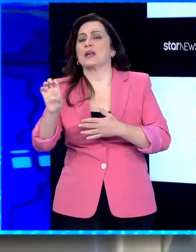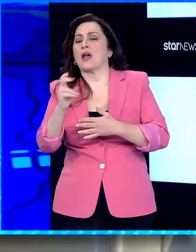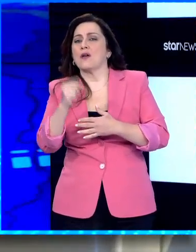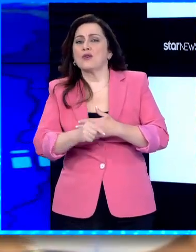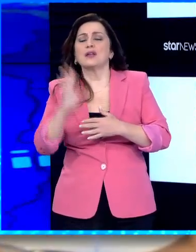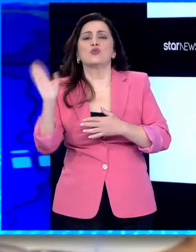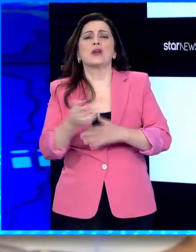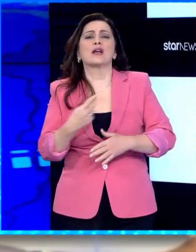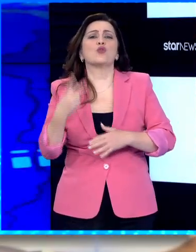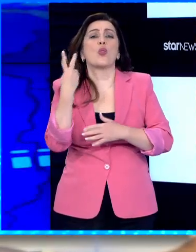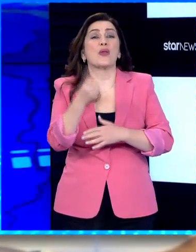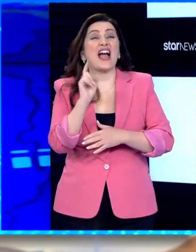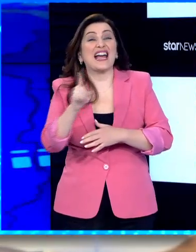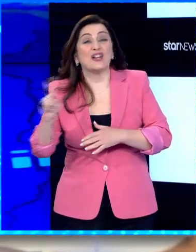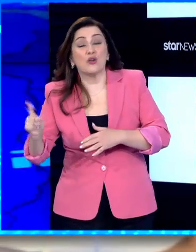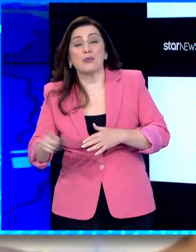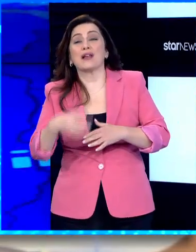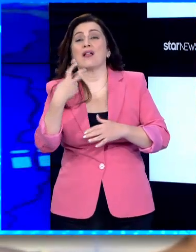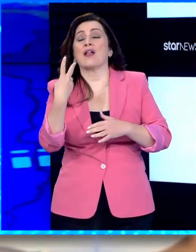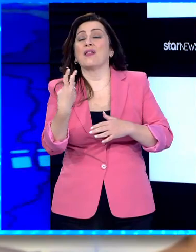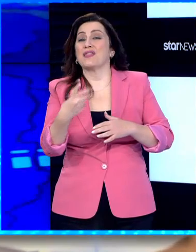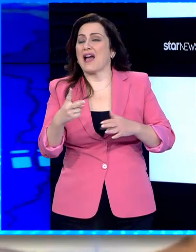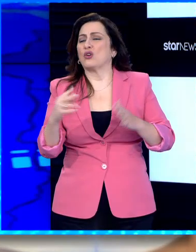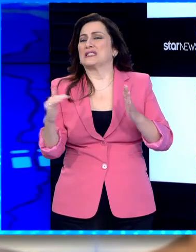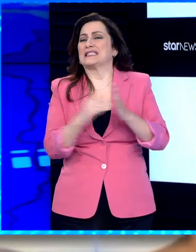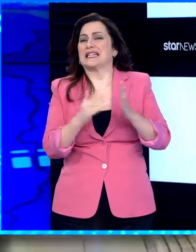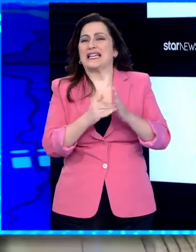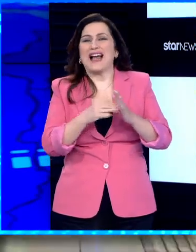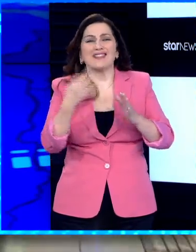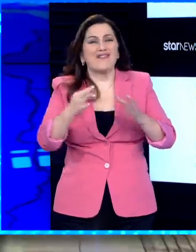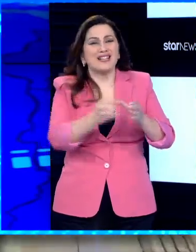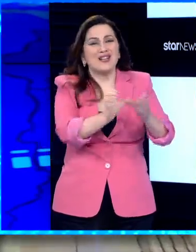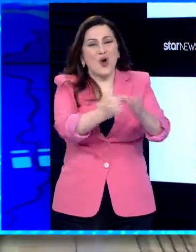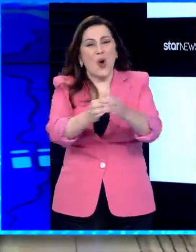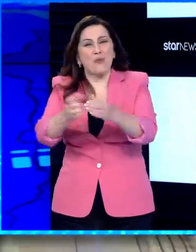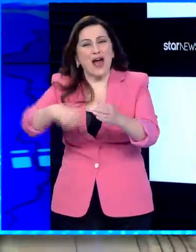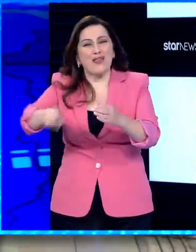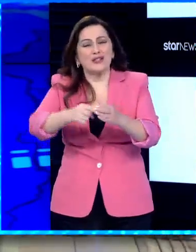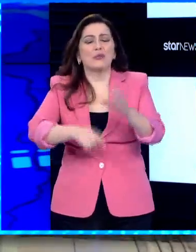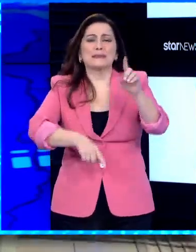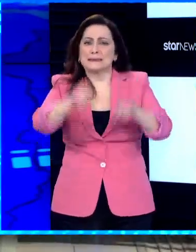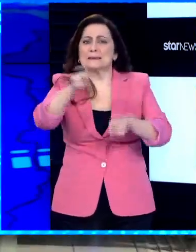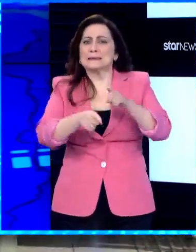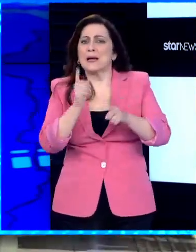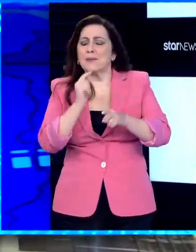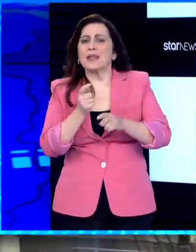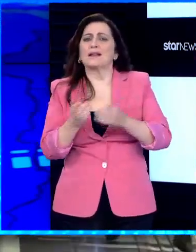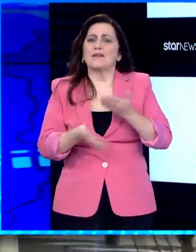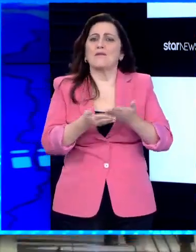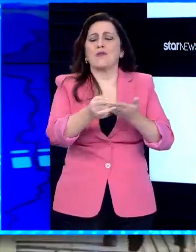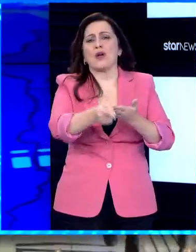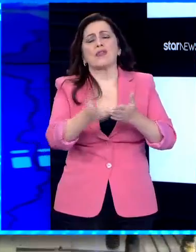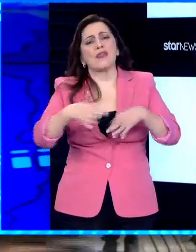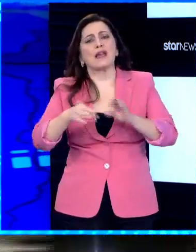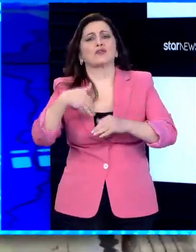τουλάχιστον 2.200.000 ευάλωτους οικονομικά συμπολίτες μας. Οπότε κατά με τον ένα ή με τον άλλο τρόπο θα γίνουν κάποιες αγορές. Πάντως σήμερα, πρώτη